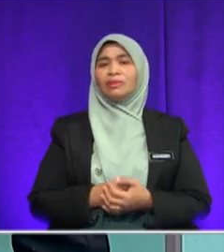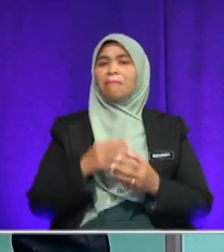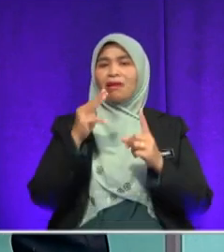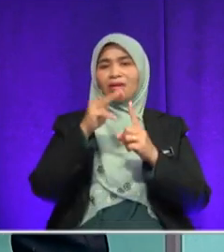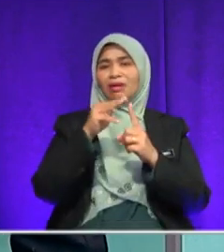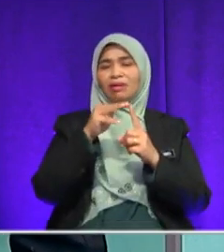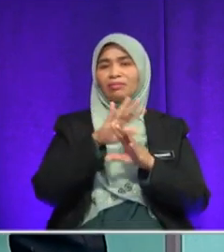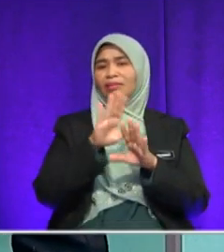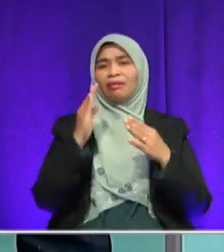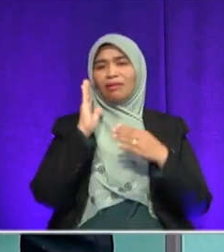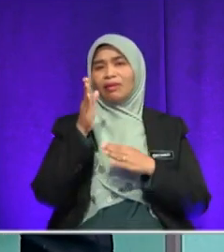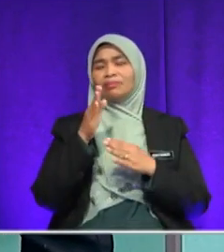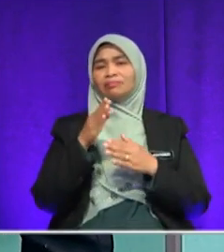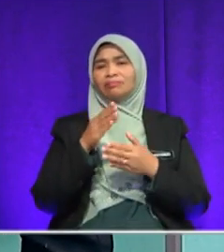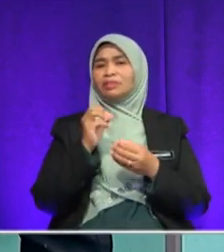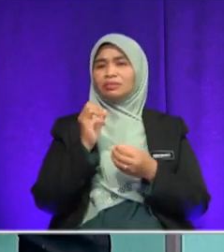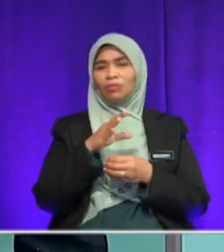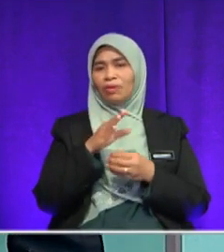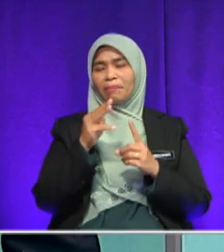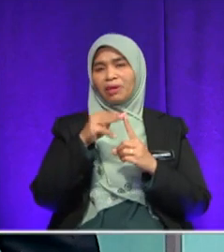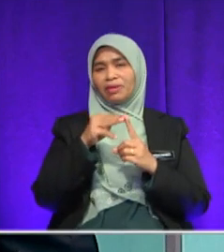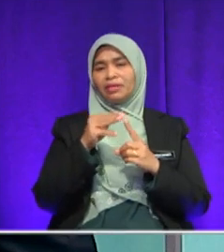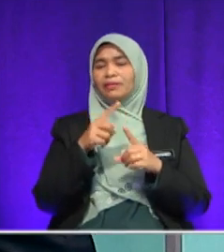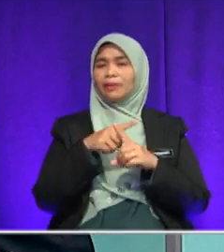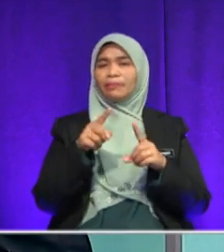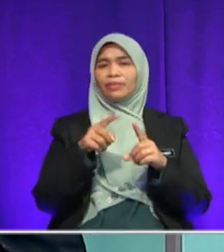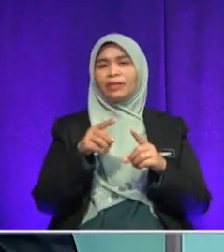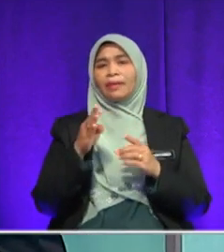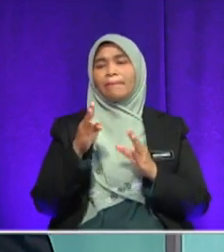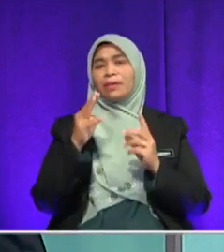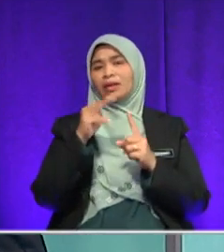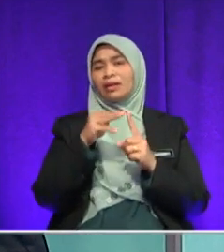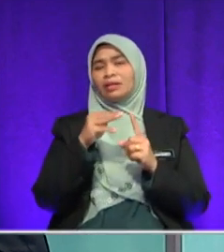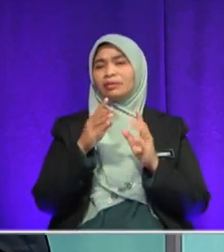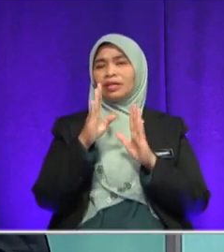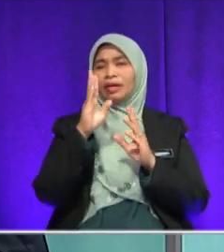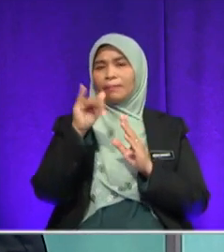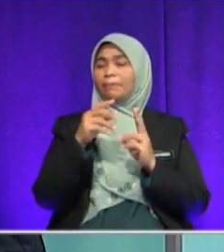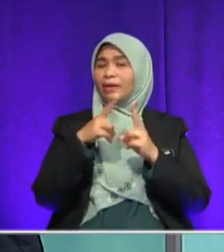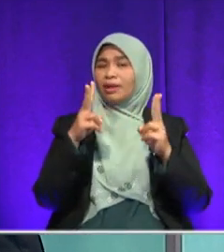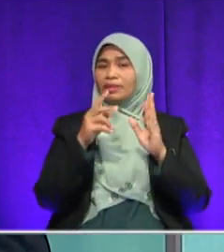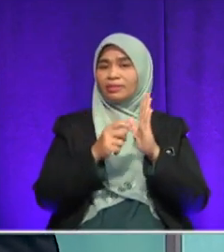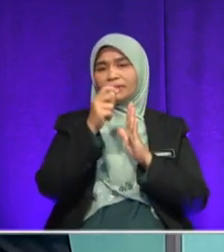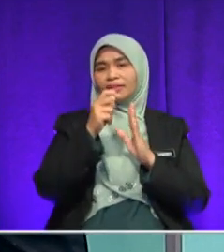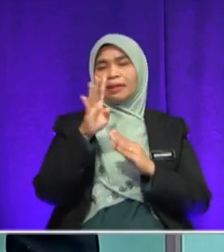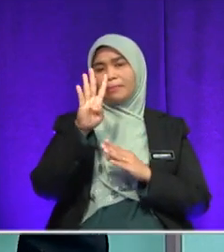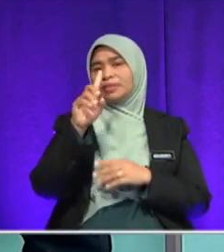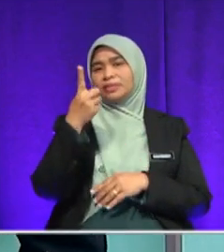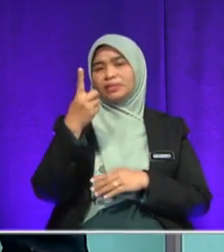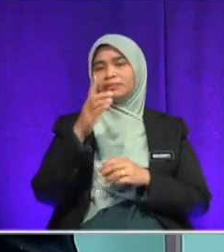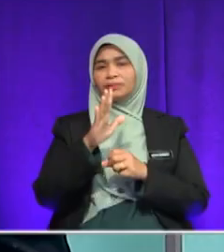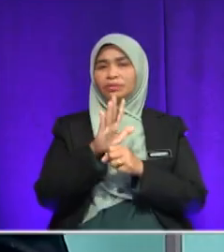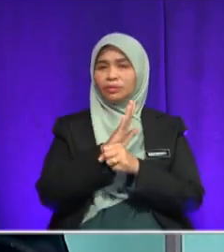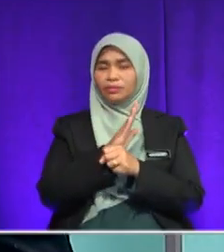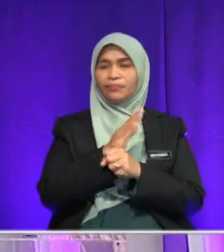akan dipotong. Markah tidak akan dipotong. Sebaliknya, markah maksimum yang akan diberi adalah 4